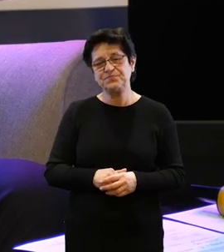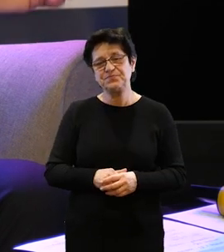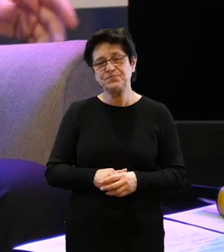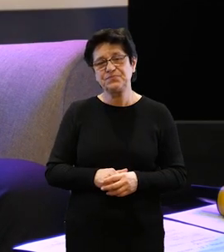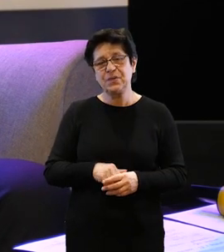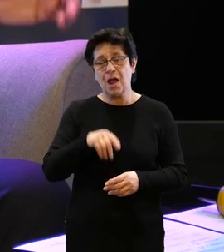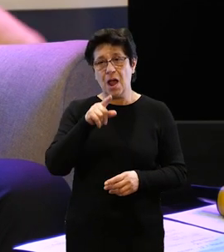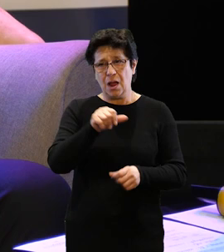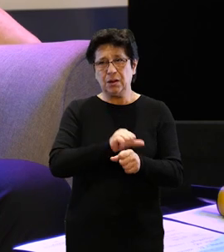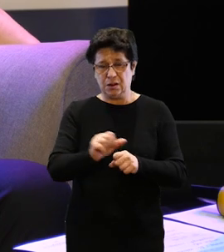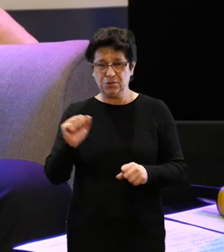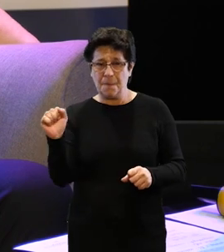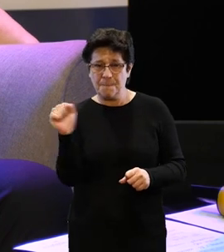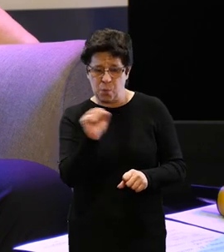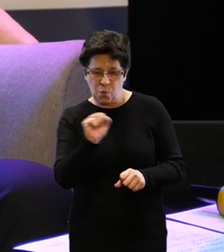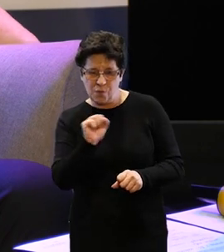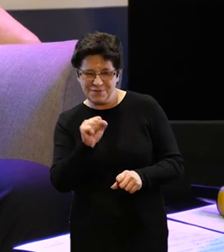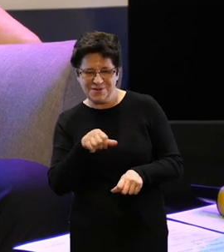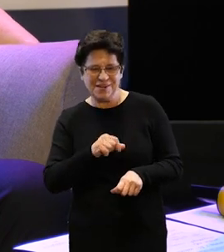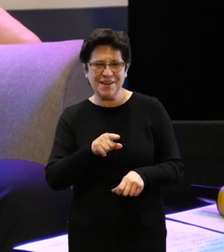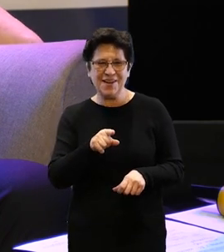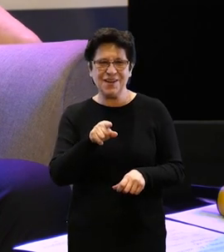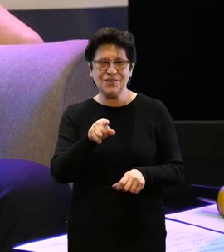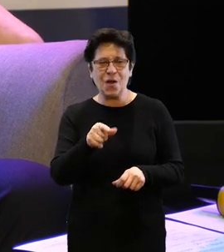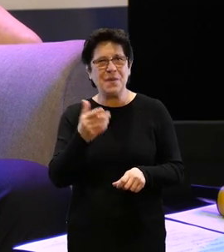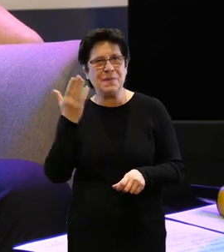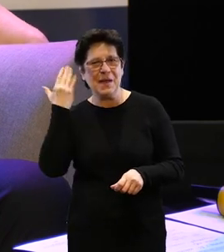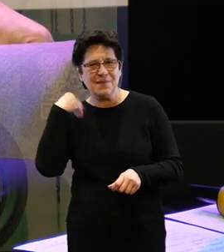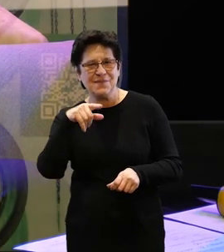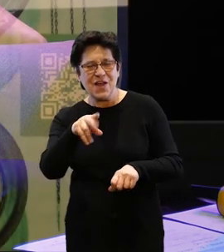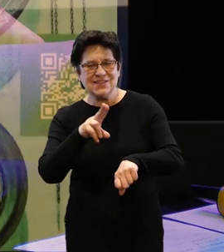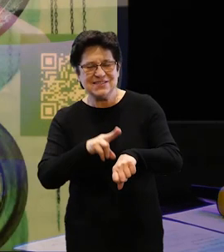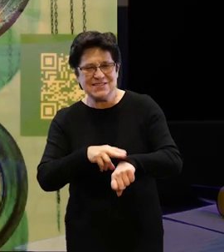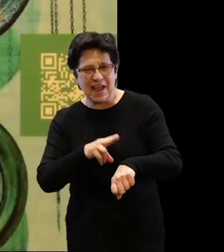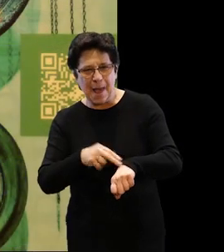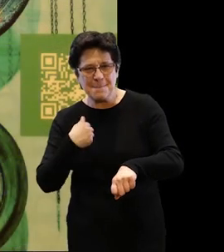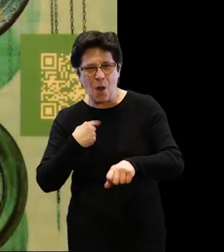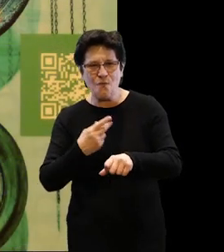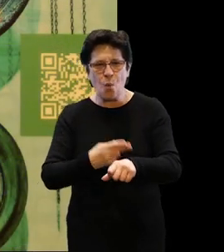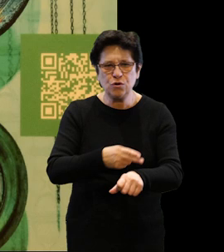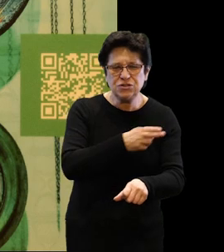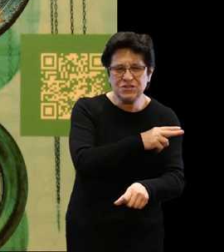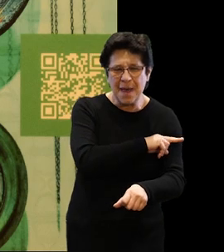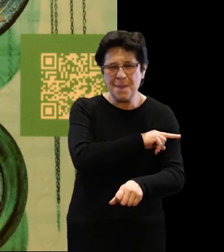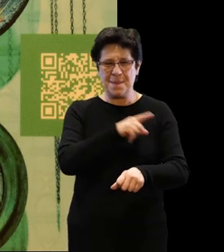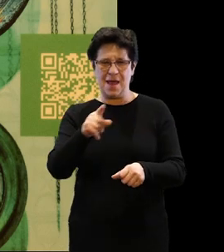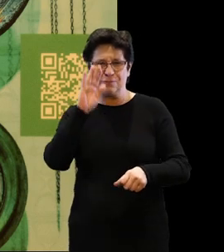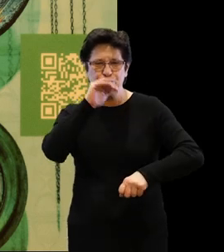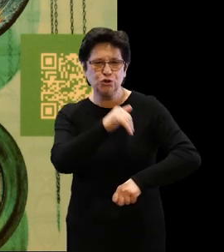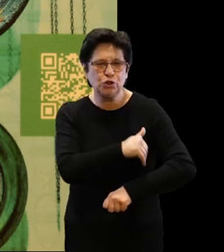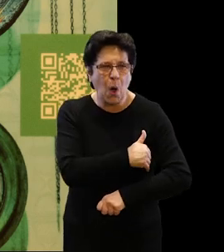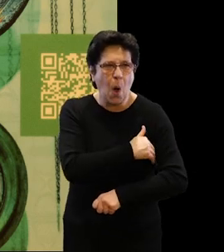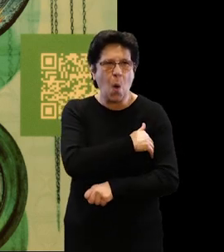funkcję budzenia ale Najczęściej były to te zegary które były w urzędach w szkołach w placówkach Oświatowych które